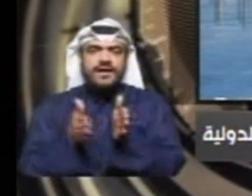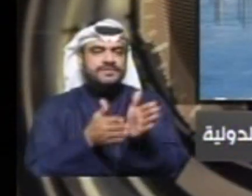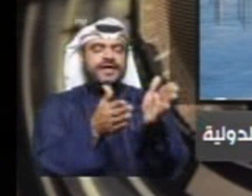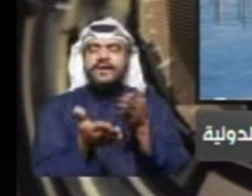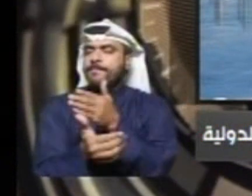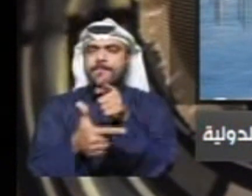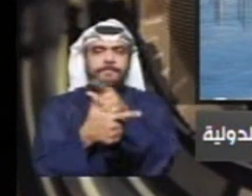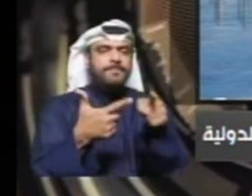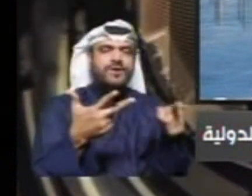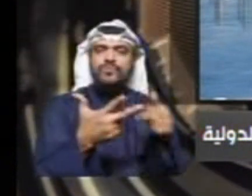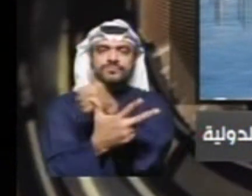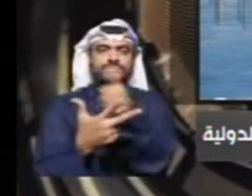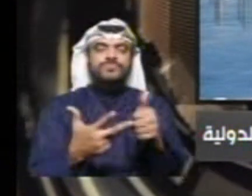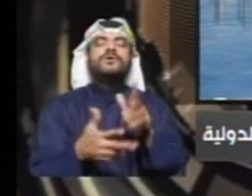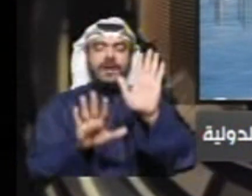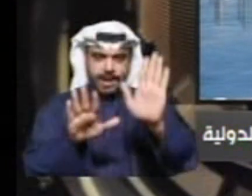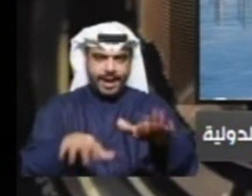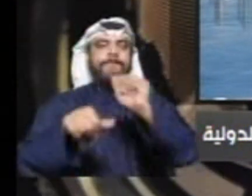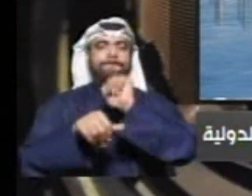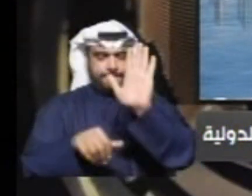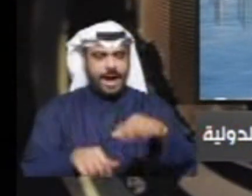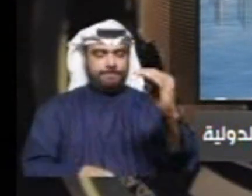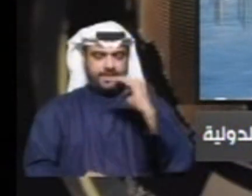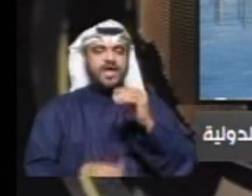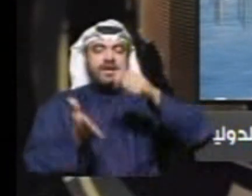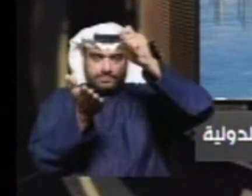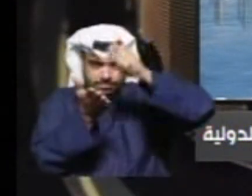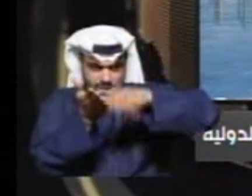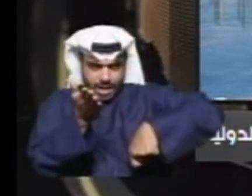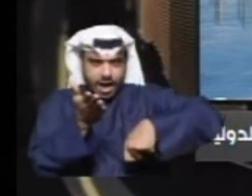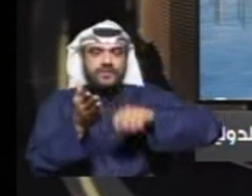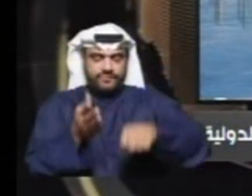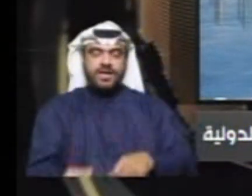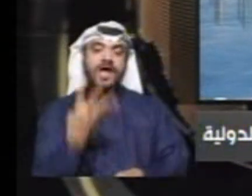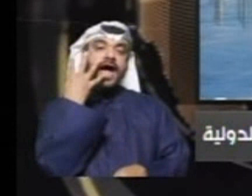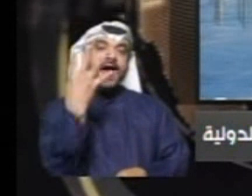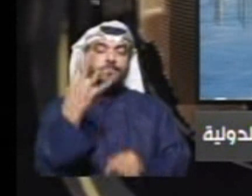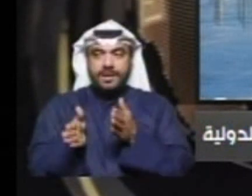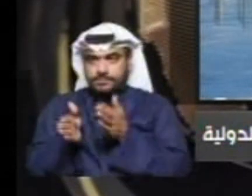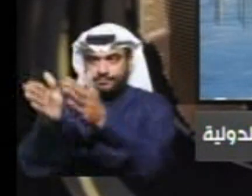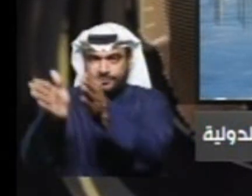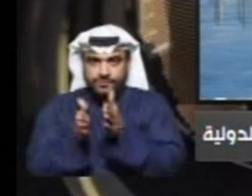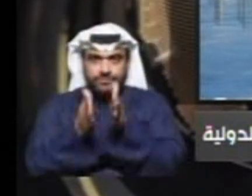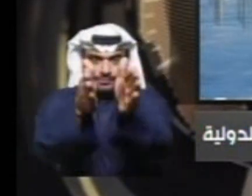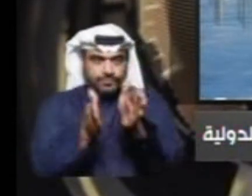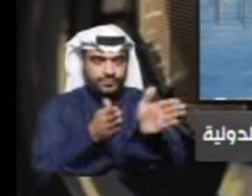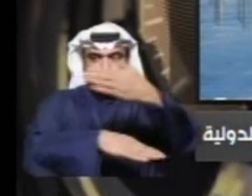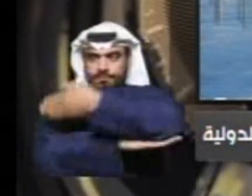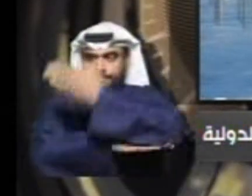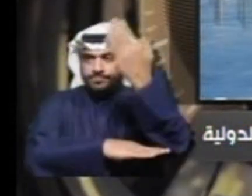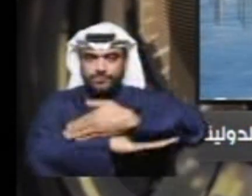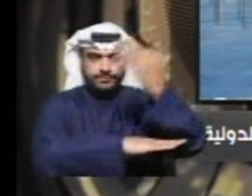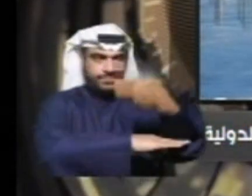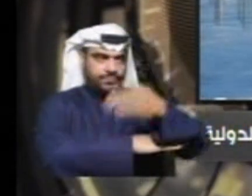يعني حددت وفقا للقرار الآلية أربع منافذ، وهذه المنافذ تتم بالتنسيق مع